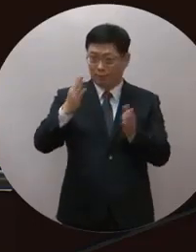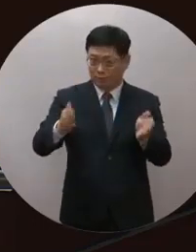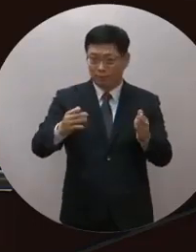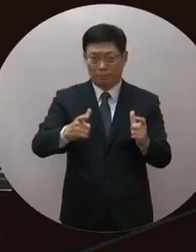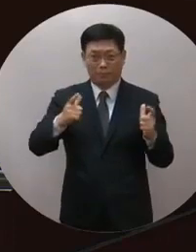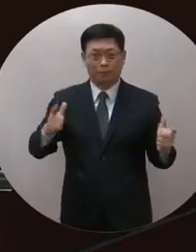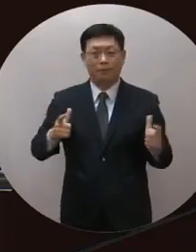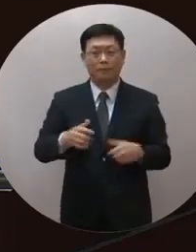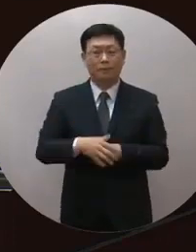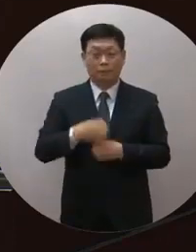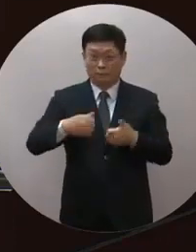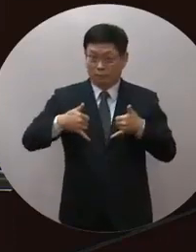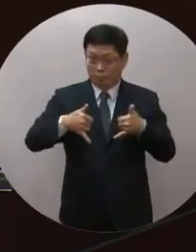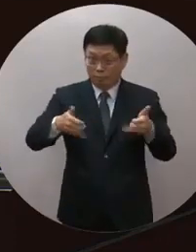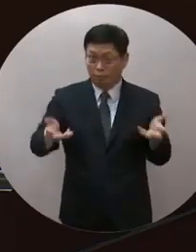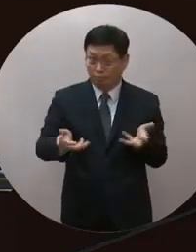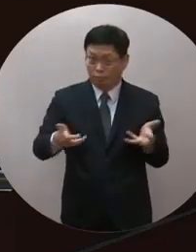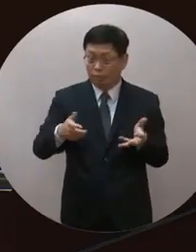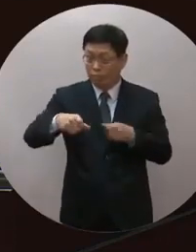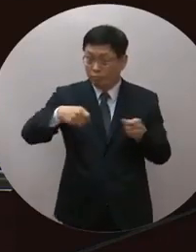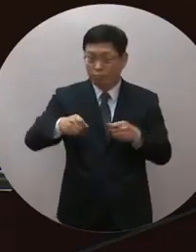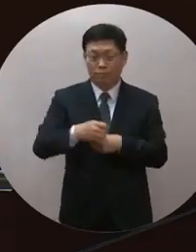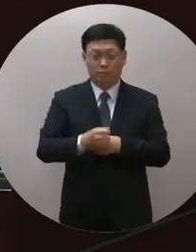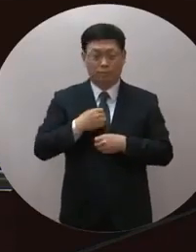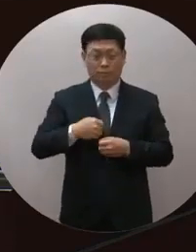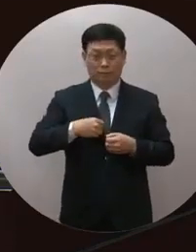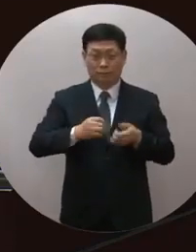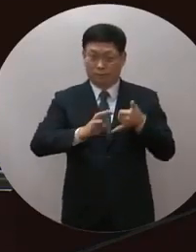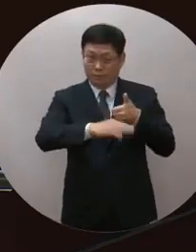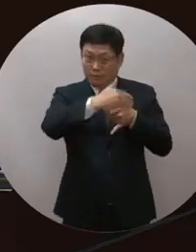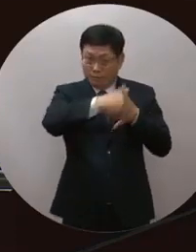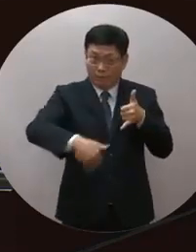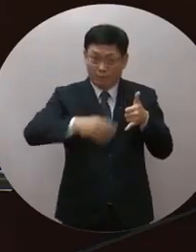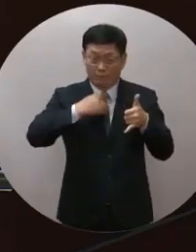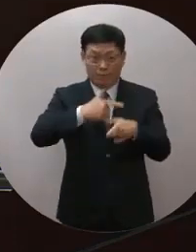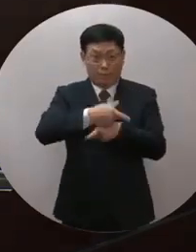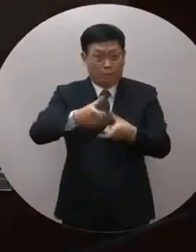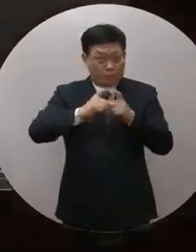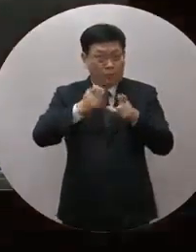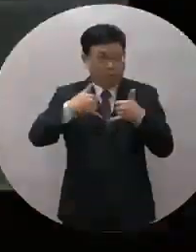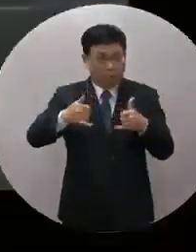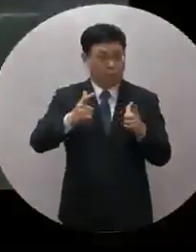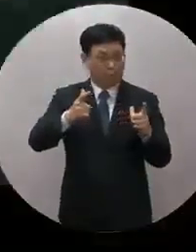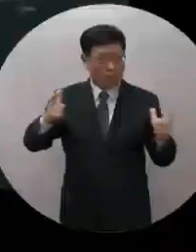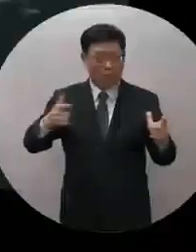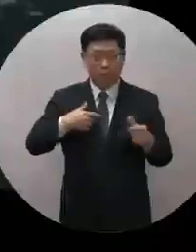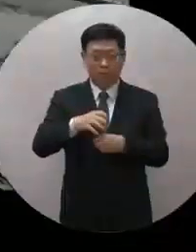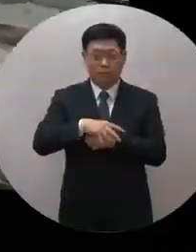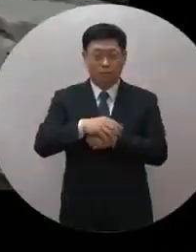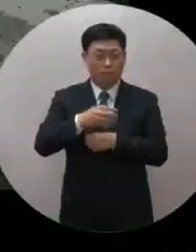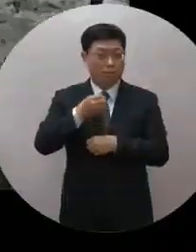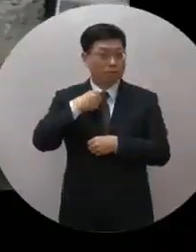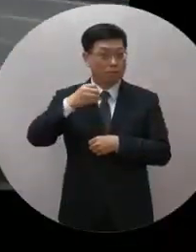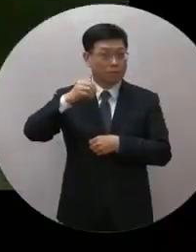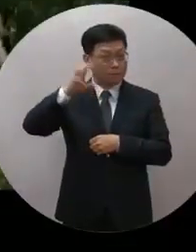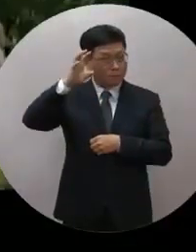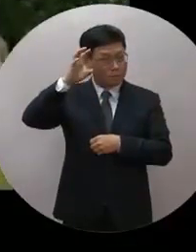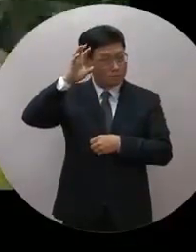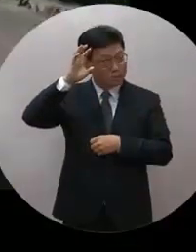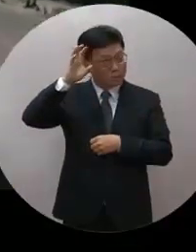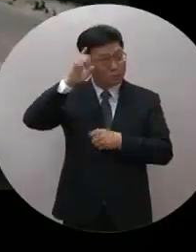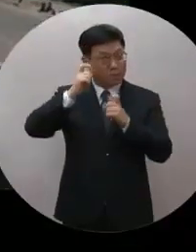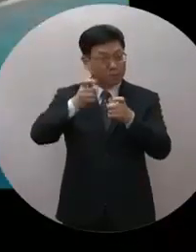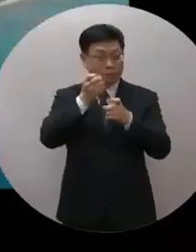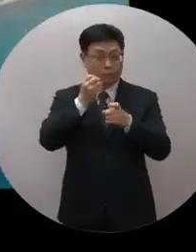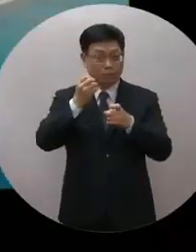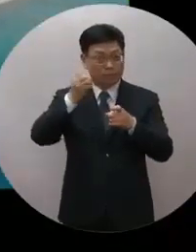建。在道路建设方面，西滨快速道路、南回公路拓宽、苏阿改都已经在